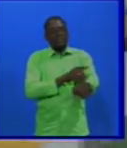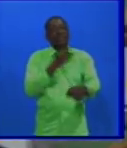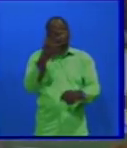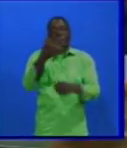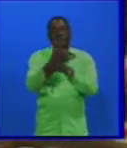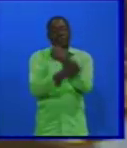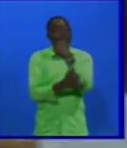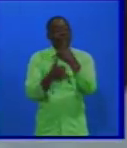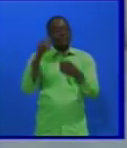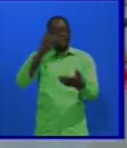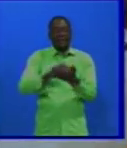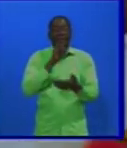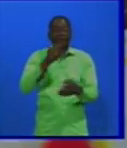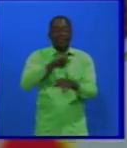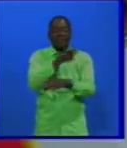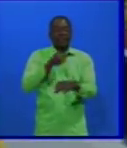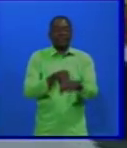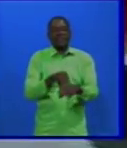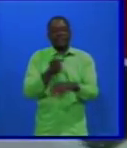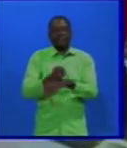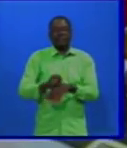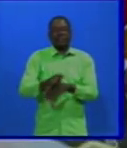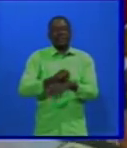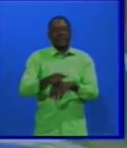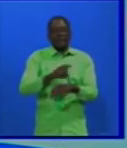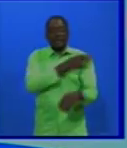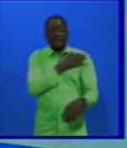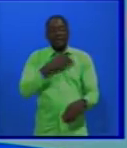Il s'agit du Mali, du Sénégal et du Burkina.